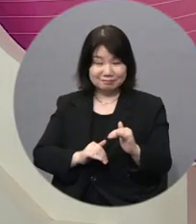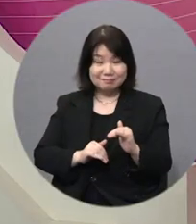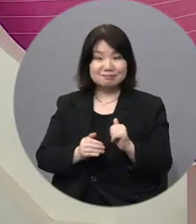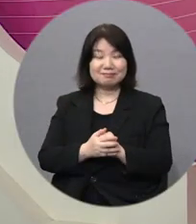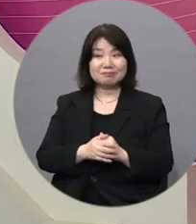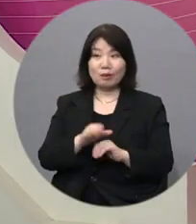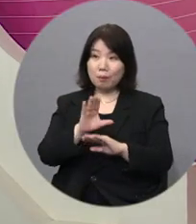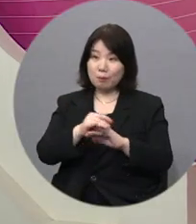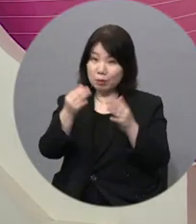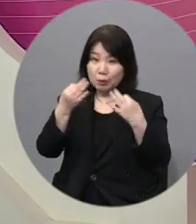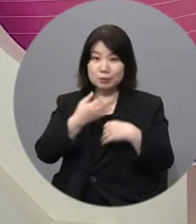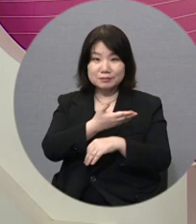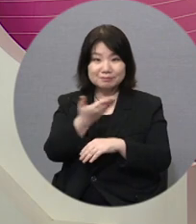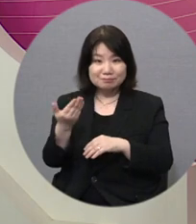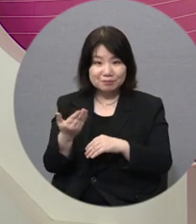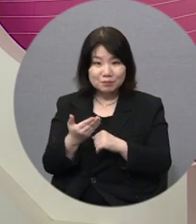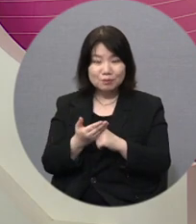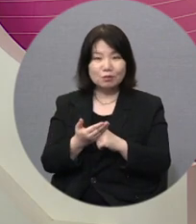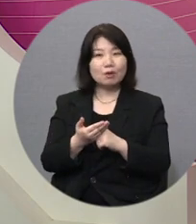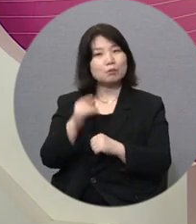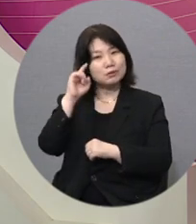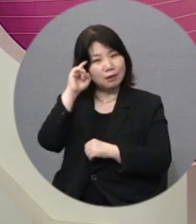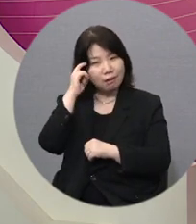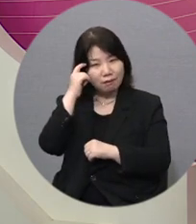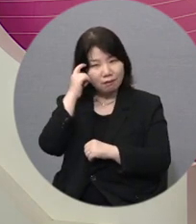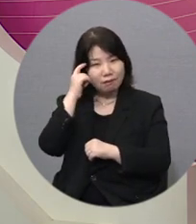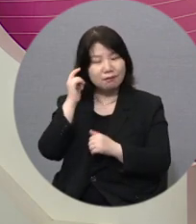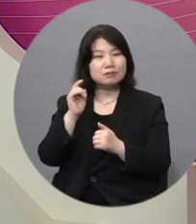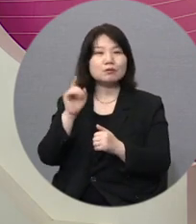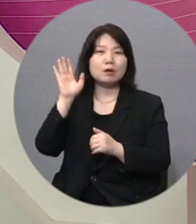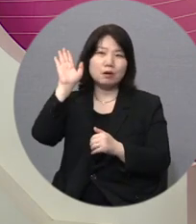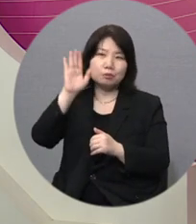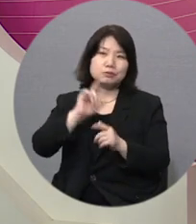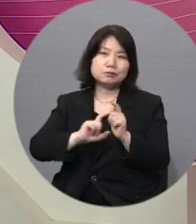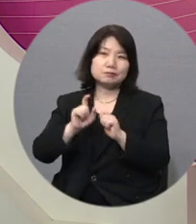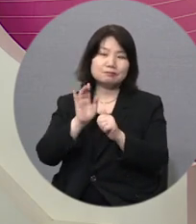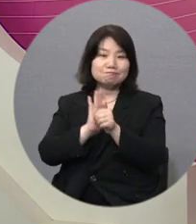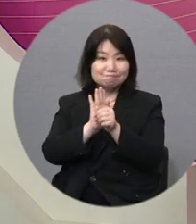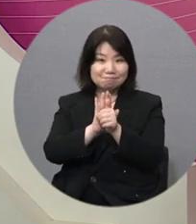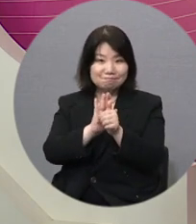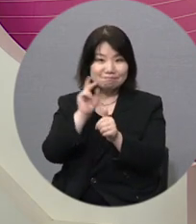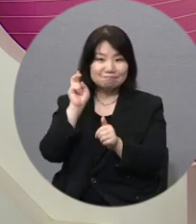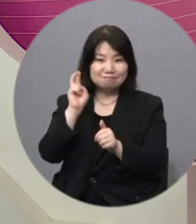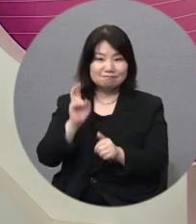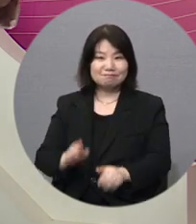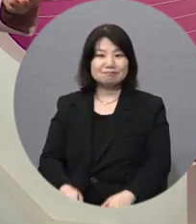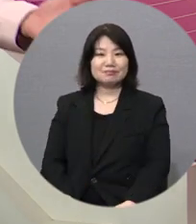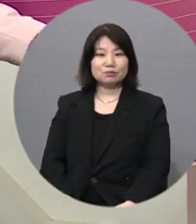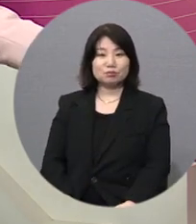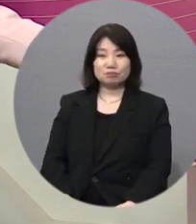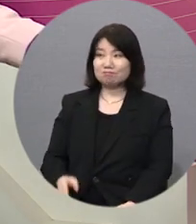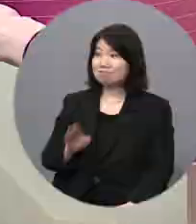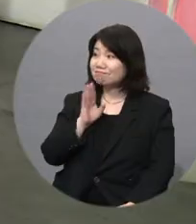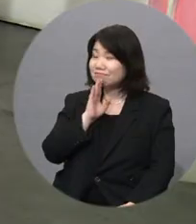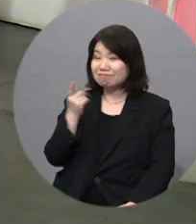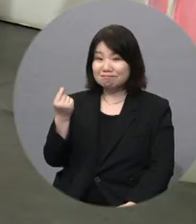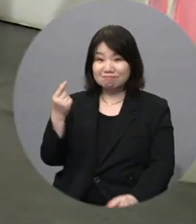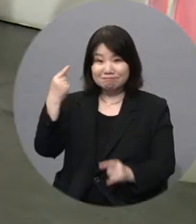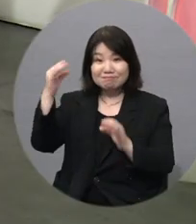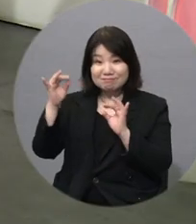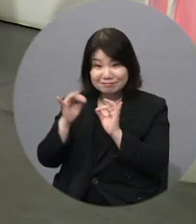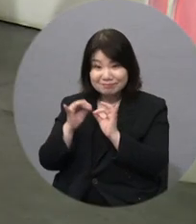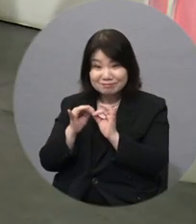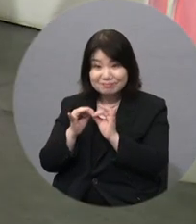아마 방송 보셨던 분들이 아마 많이만을도 참고를 하시고 도움을 더 주려고 하시지 않을까 이렇게 생각합니다 두 분 생각도 그렇죠네